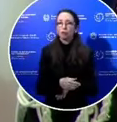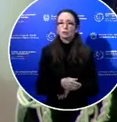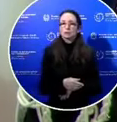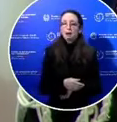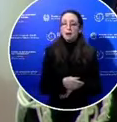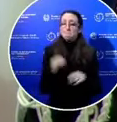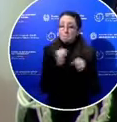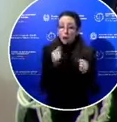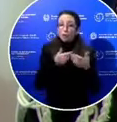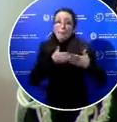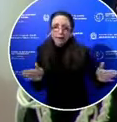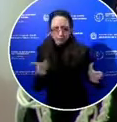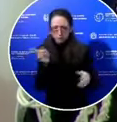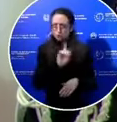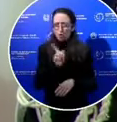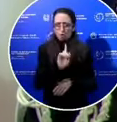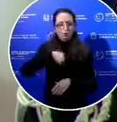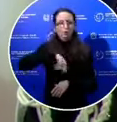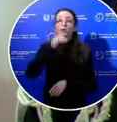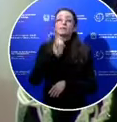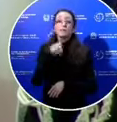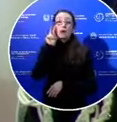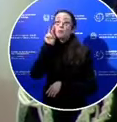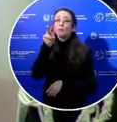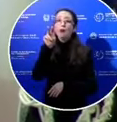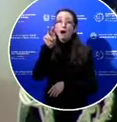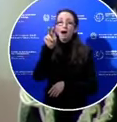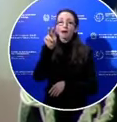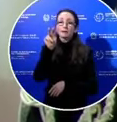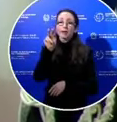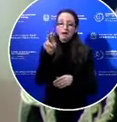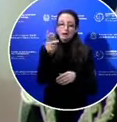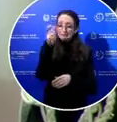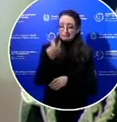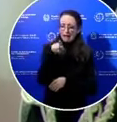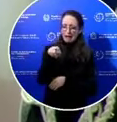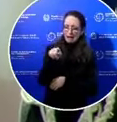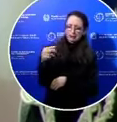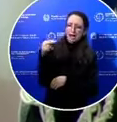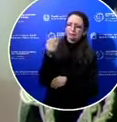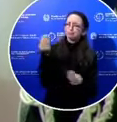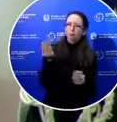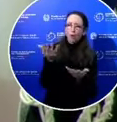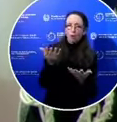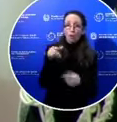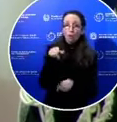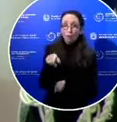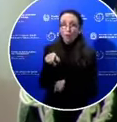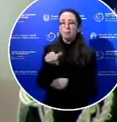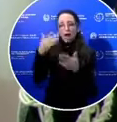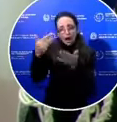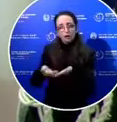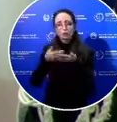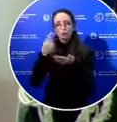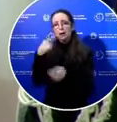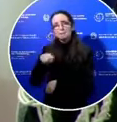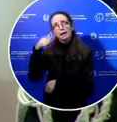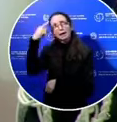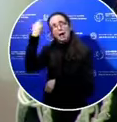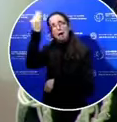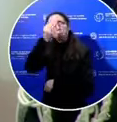dare uno sguardo a ciò che avviene fuori dal nostro paese può aiutarci moltissimo ad avere una costruzione